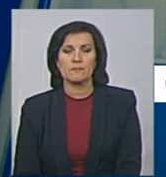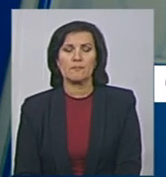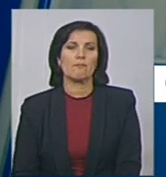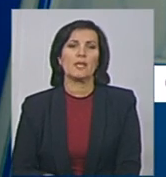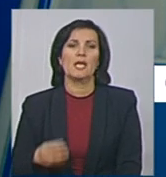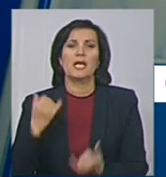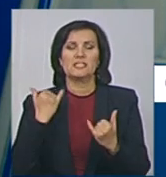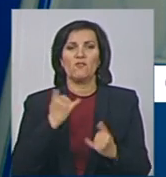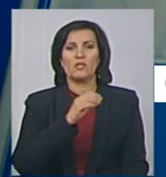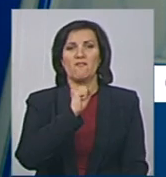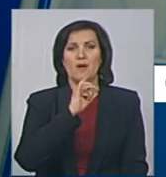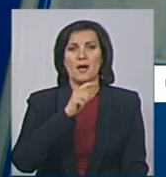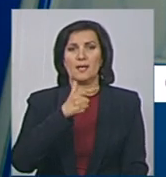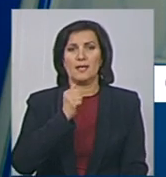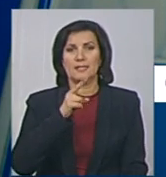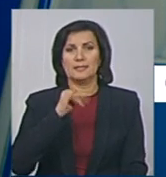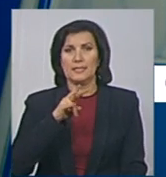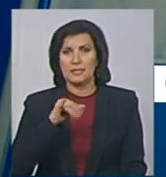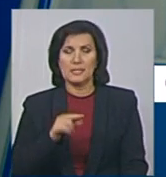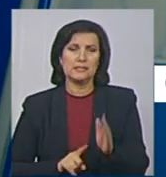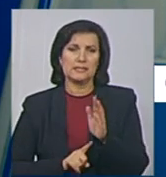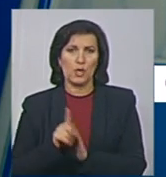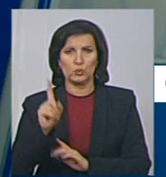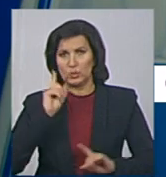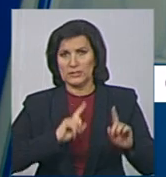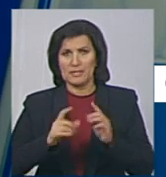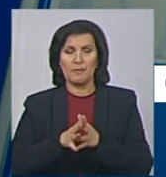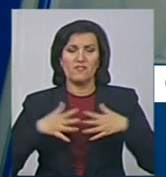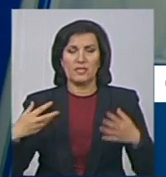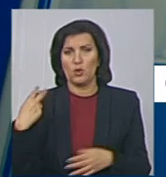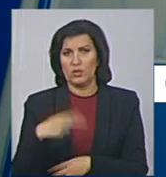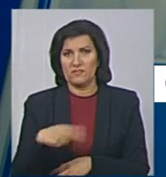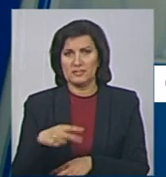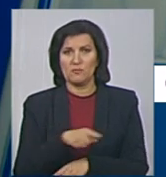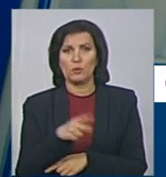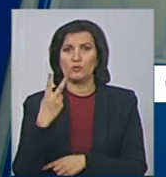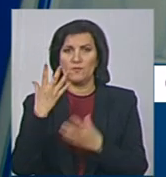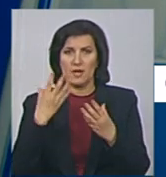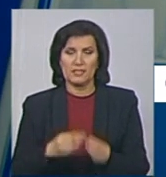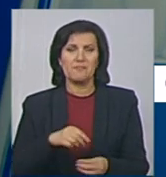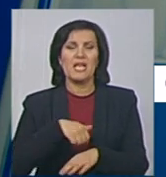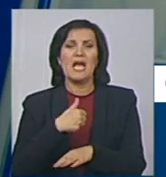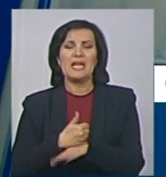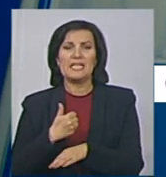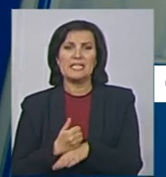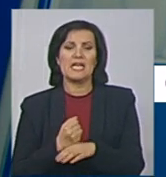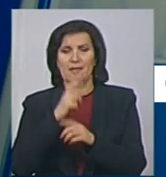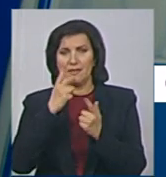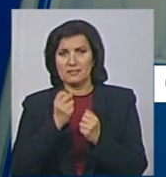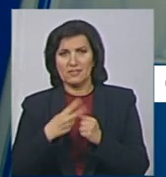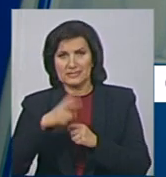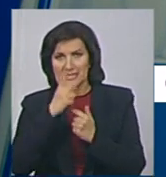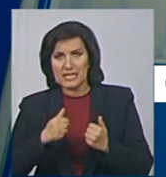Сьогодні в Аргентині стартує саміт Великої двадцятки. Упродовж 2 днів лідери 19 країн та представники ЄС обговорюватимуть